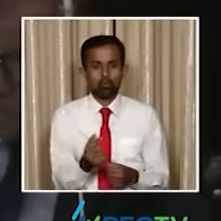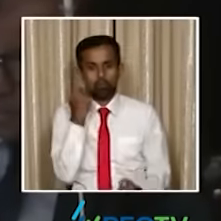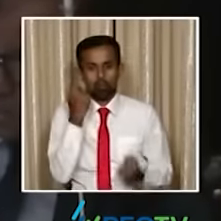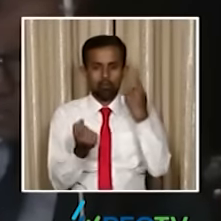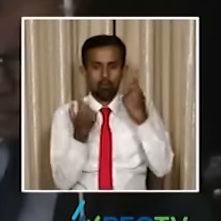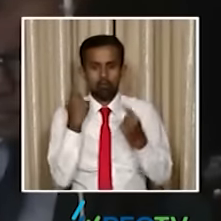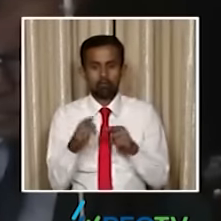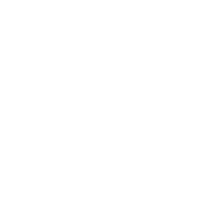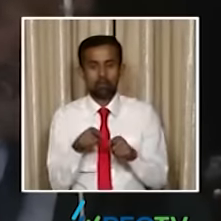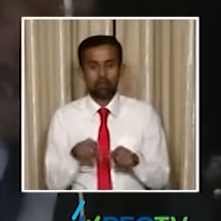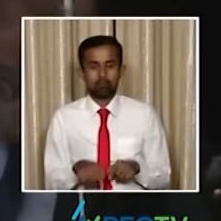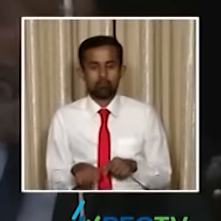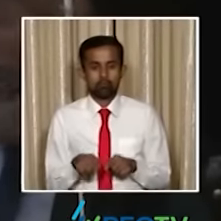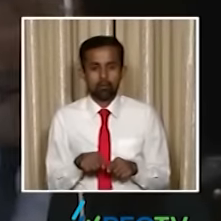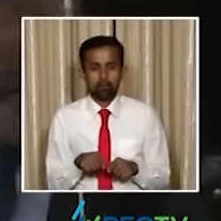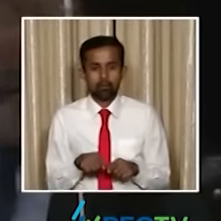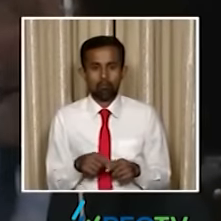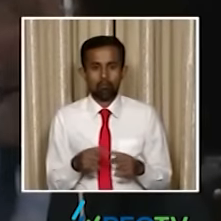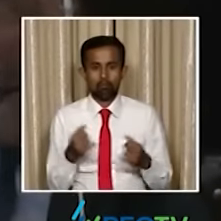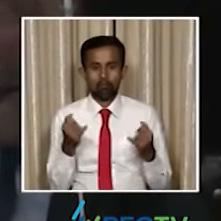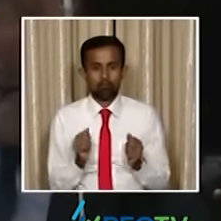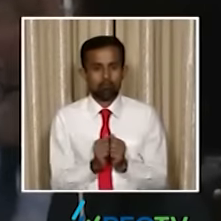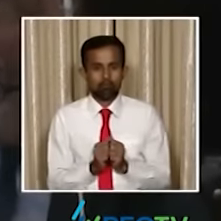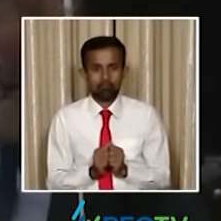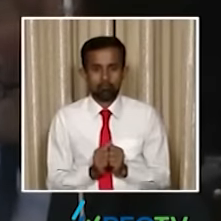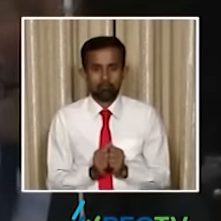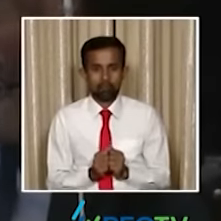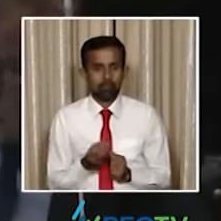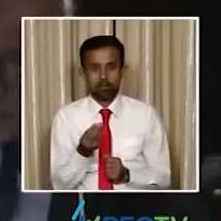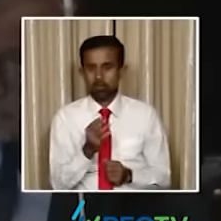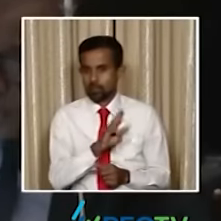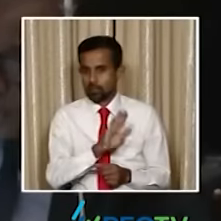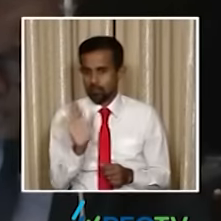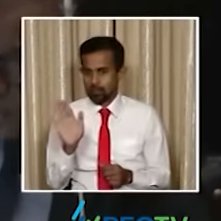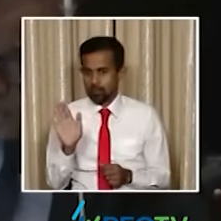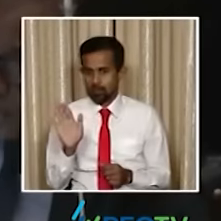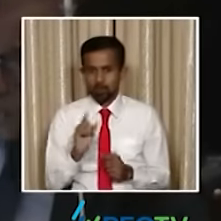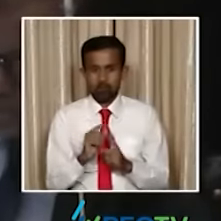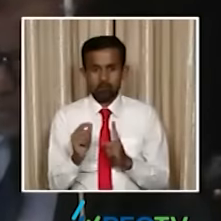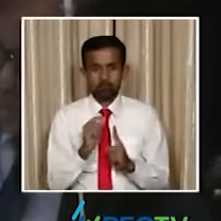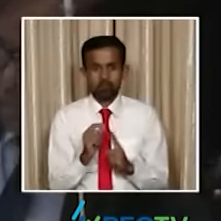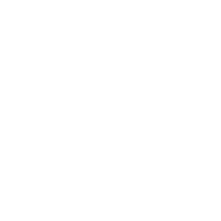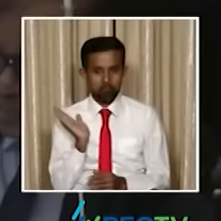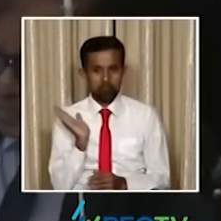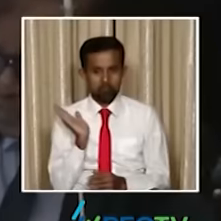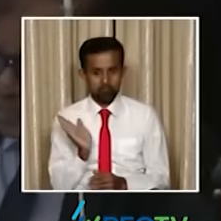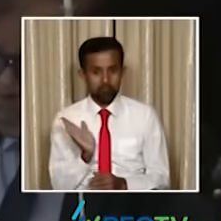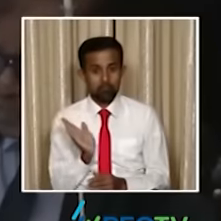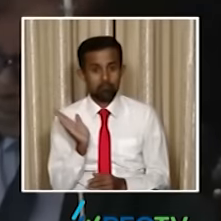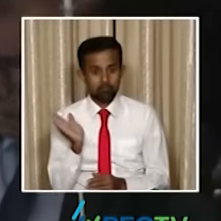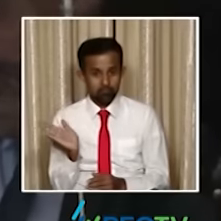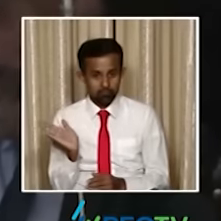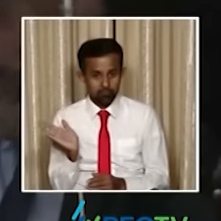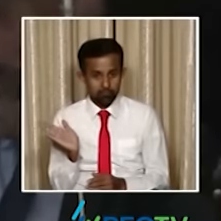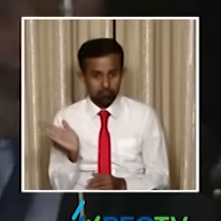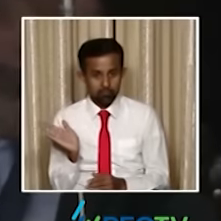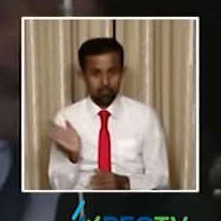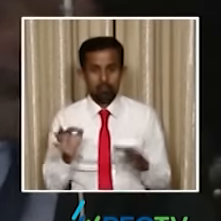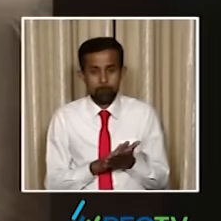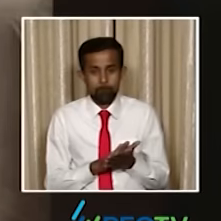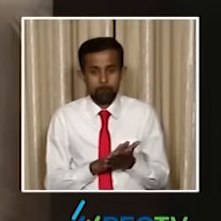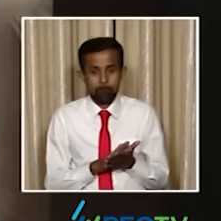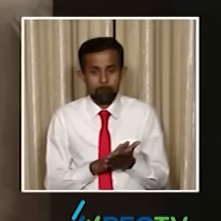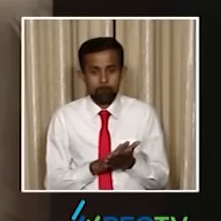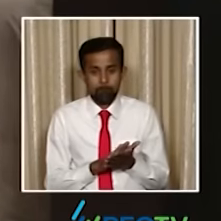ලෙස මේ විදිහේ නගන වැඩවලට ඉඩ දෙන්න එපා. පාර්ලිමේන්තු වීලුවක් කරන්න එපා. මේ නාඩගමක්